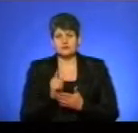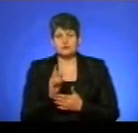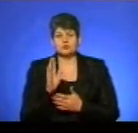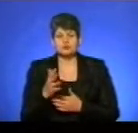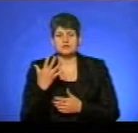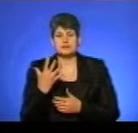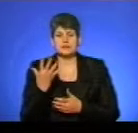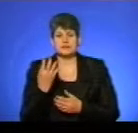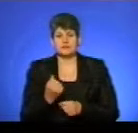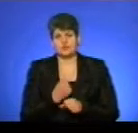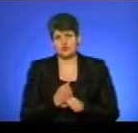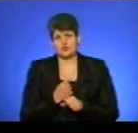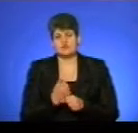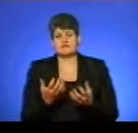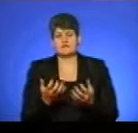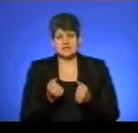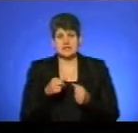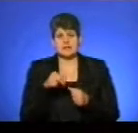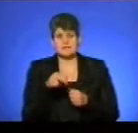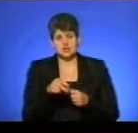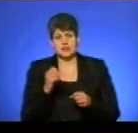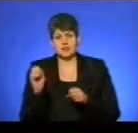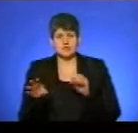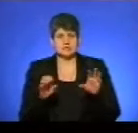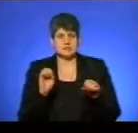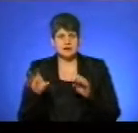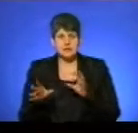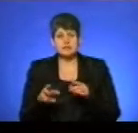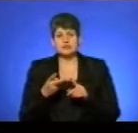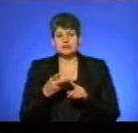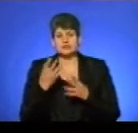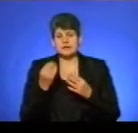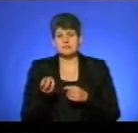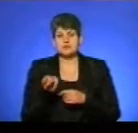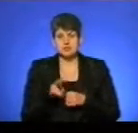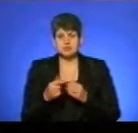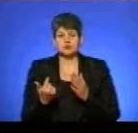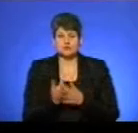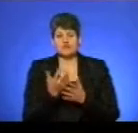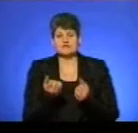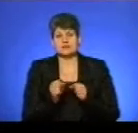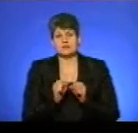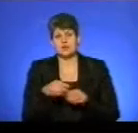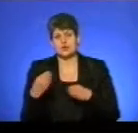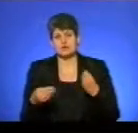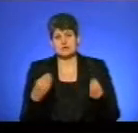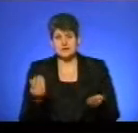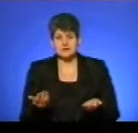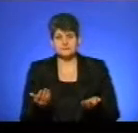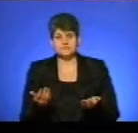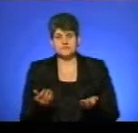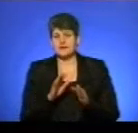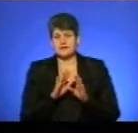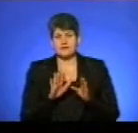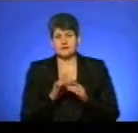5 днів робочих, що ми взяли, пішли і роздали. На другий день прийшли, знову взяли і пішли і роздали. А ні, нас так